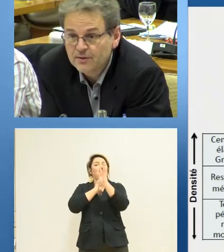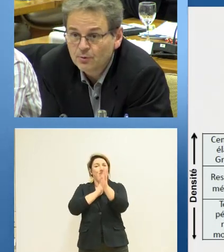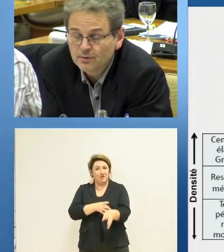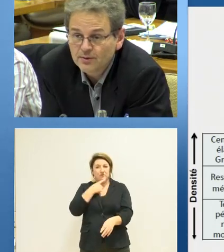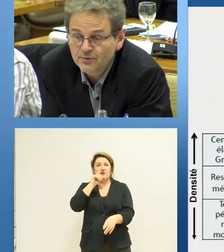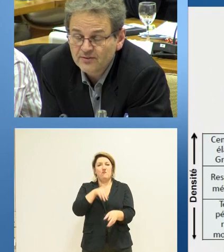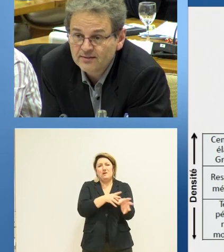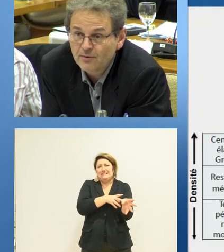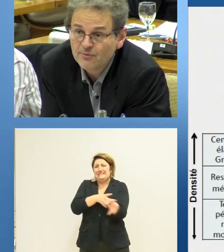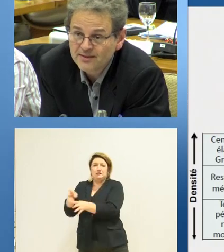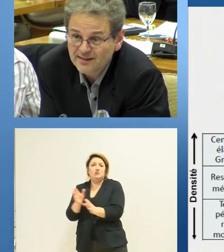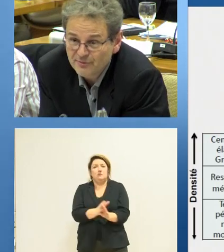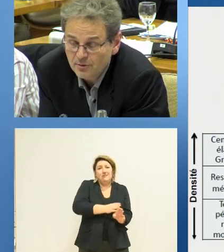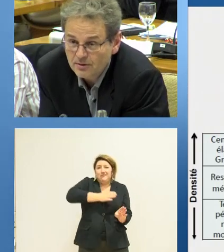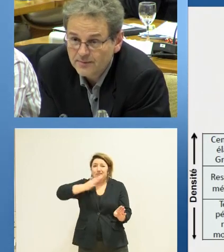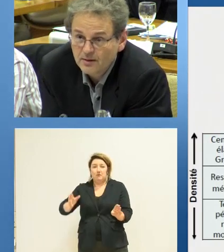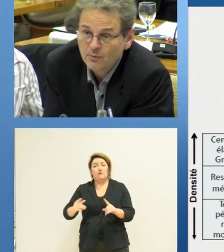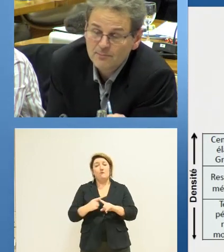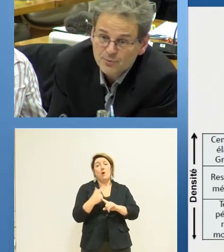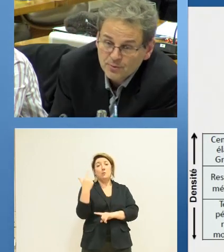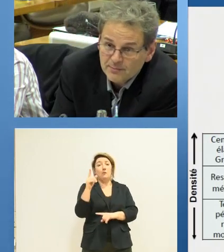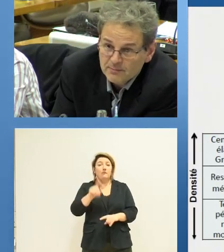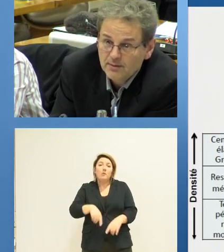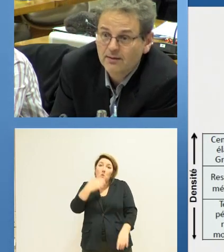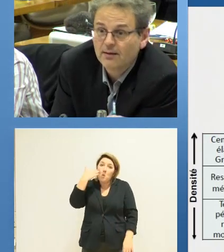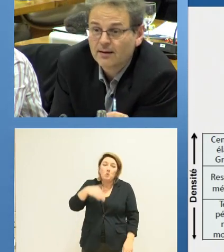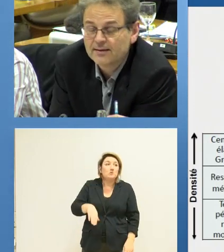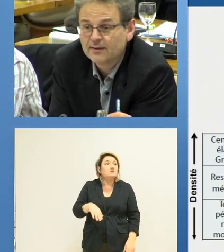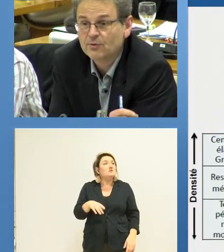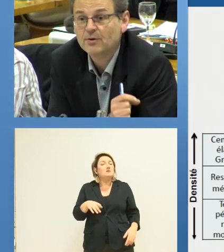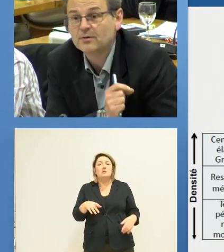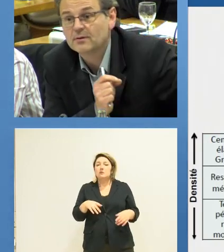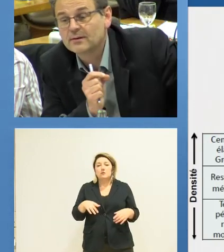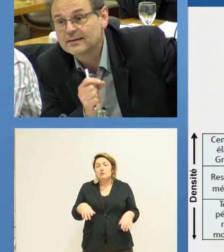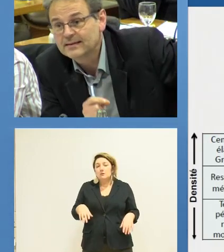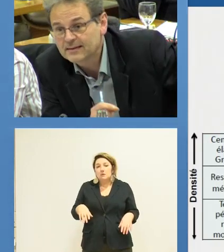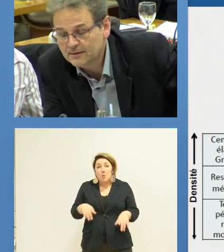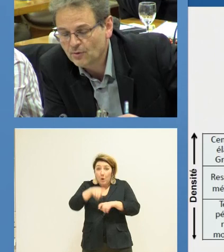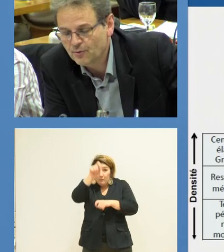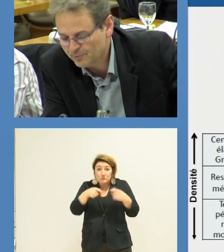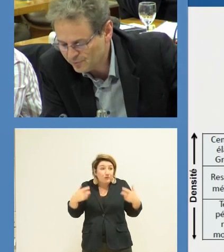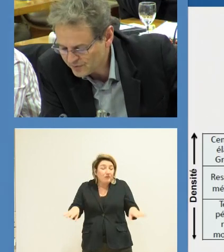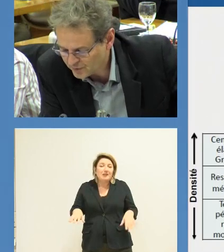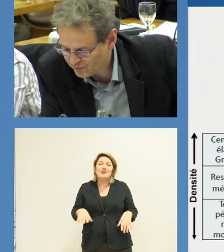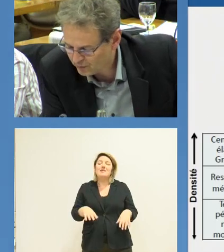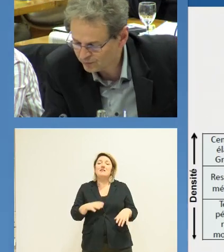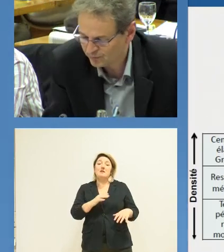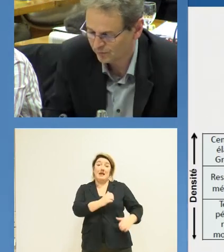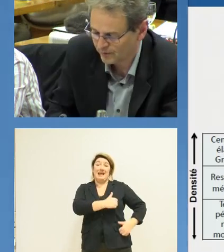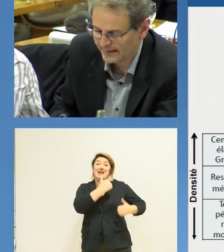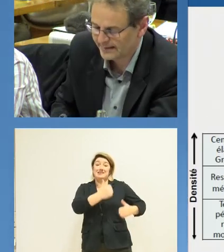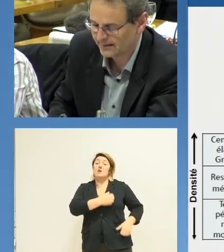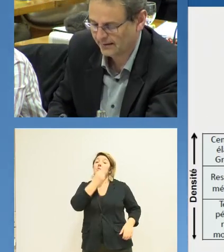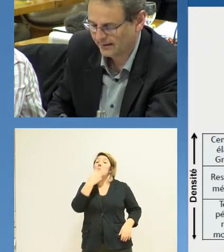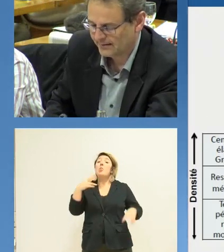espaces vélo et on sait que c'est un levier très fort on l'a mesuré même la caserne de bonne quatre fois plus d'usagers du vélo que en